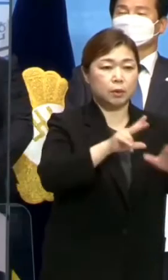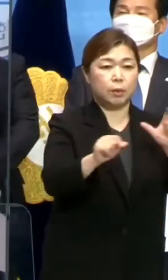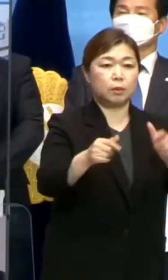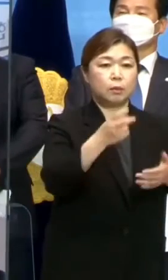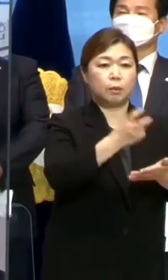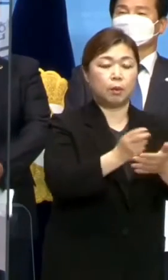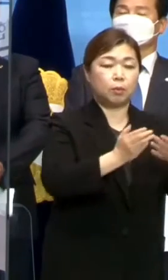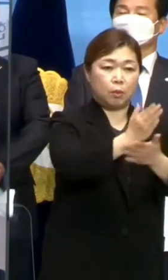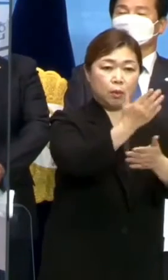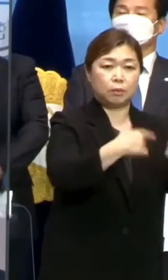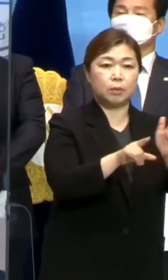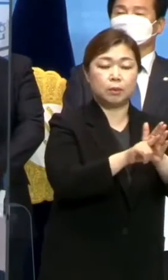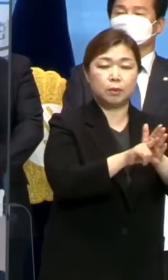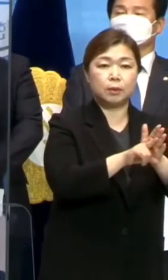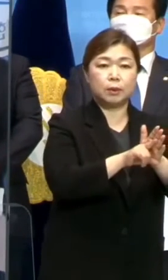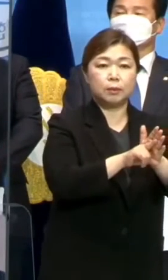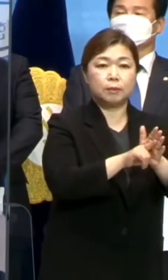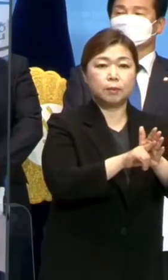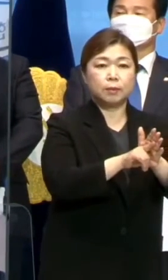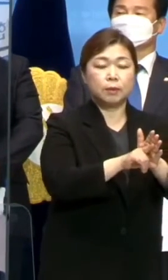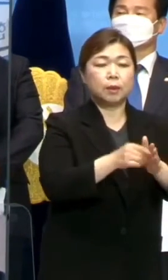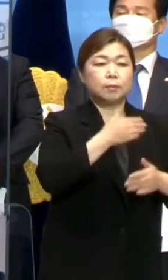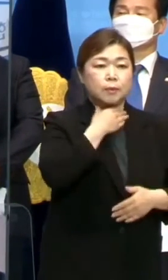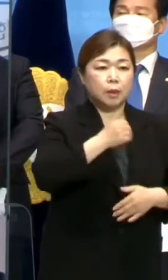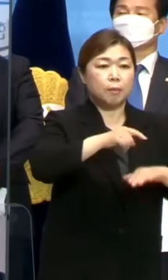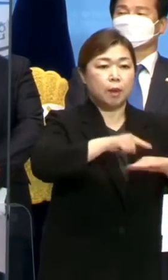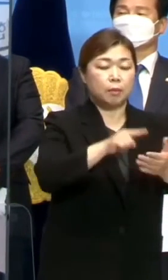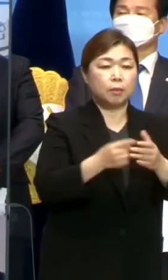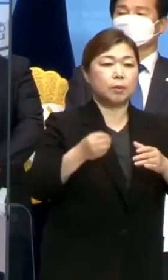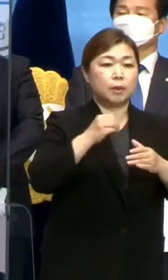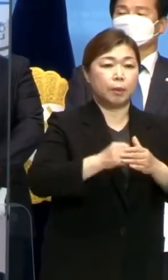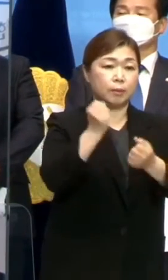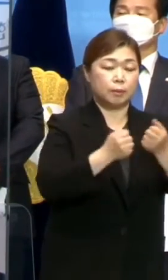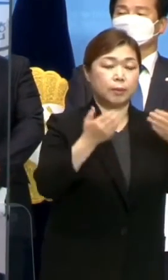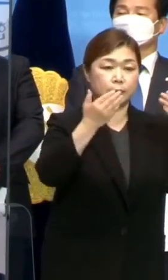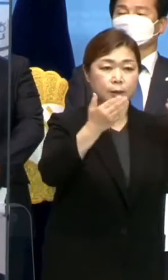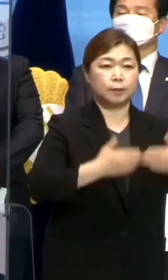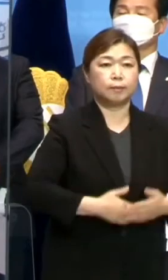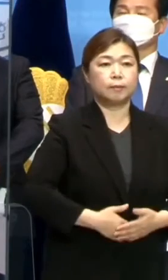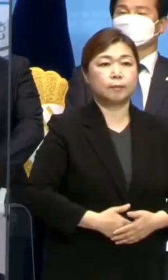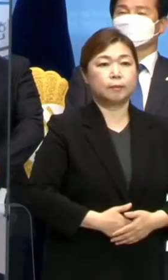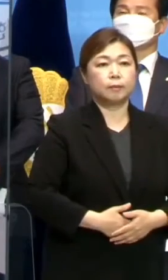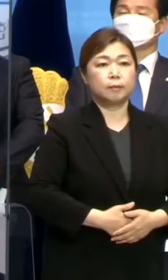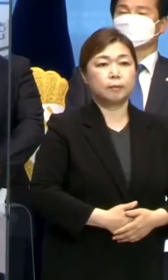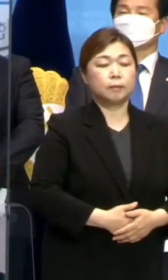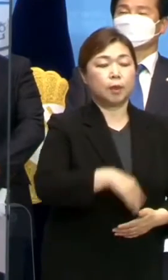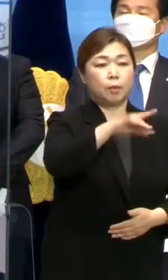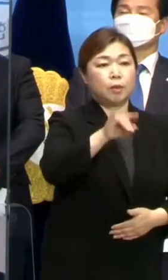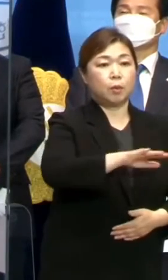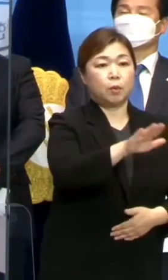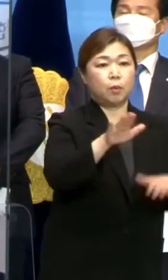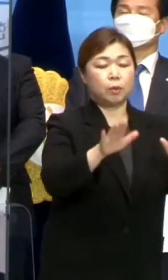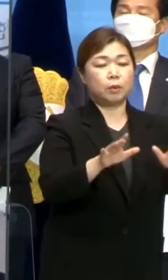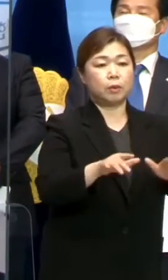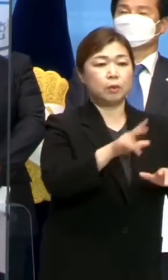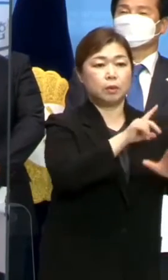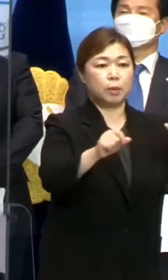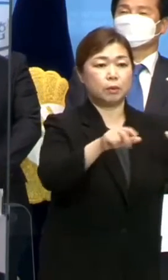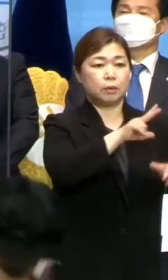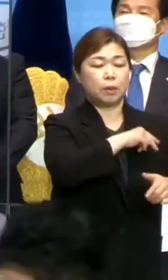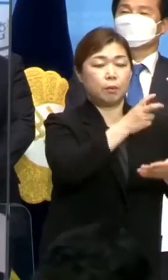위해 법 통과를 위한 간절한 마음을 담아 말씀을 드리겠습니다 먼저 오늘 기방 위에 법